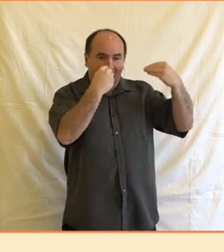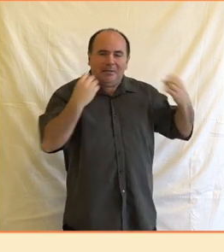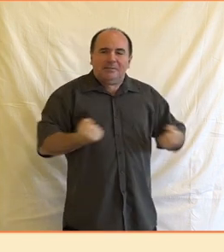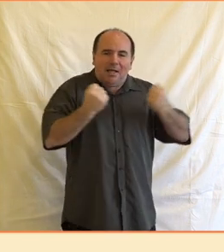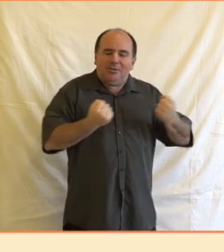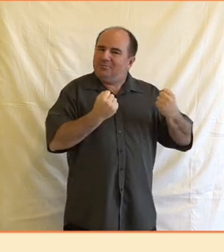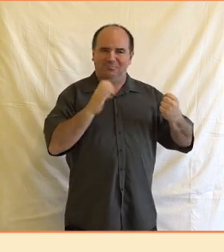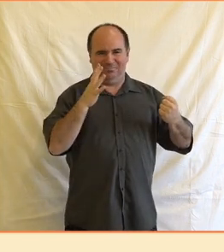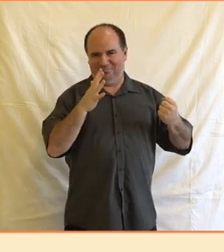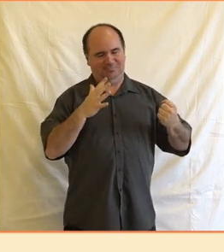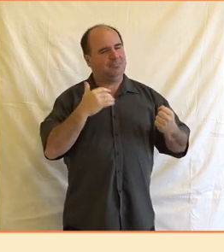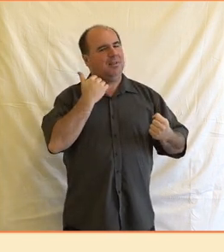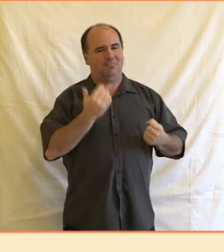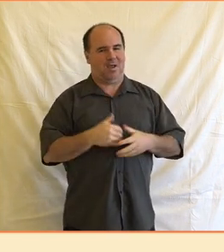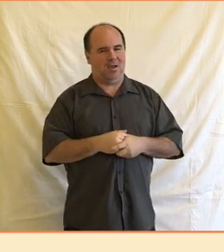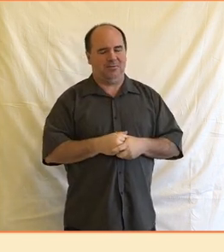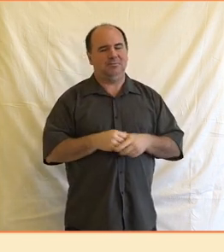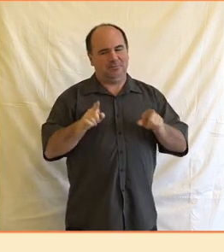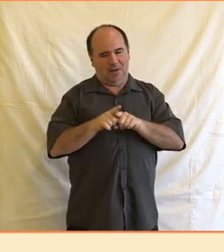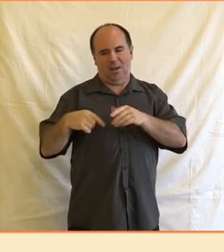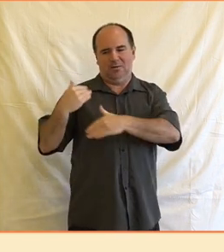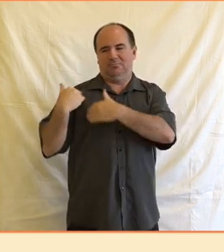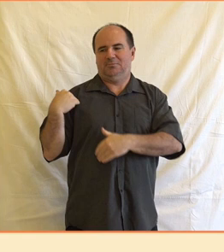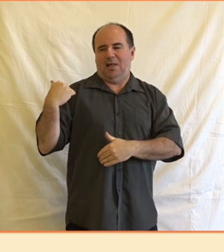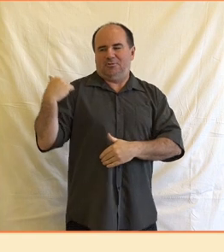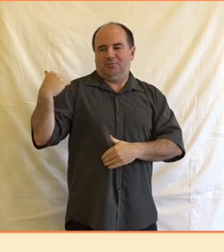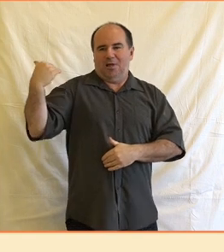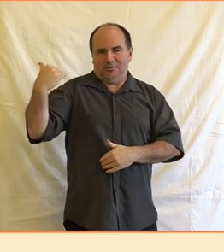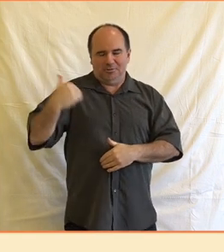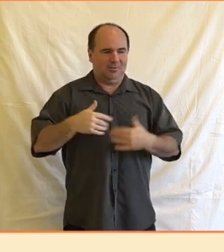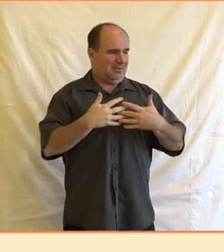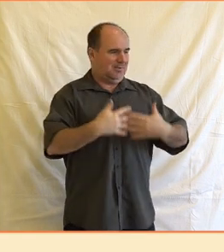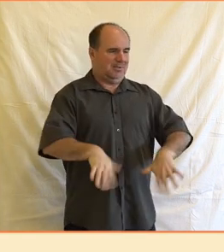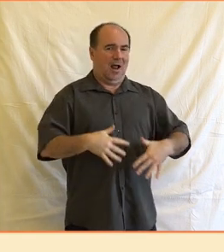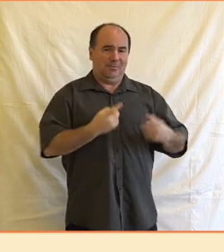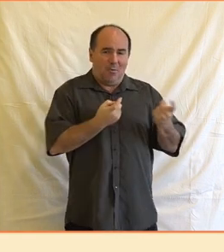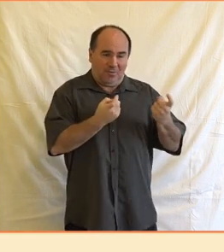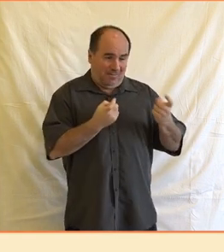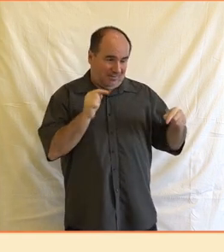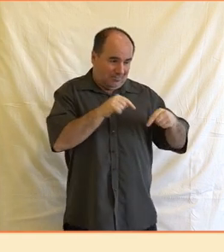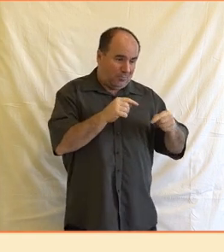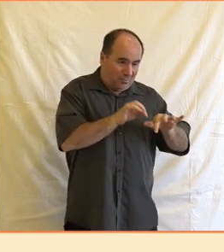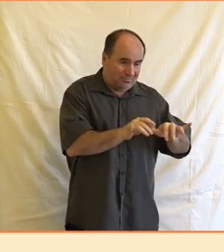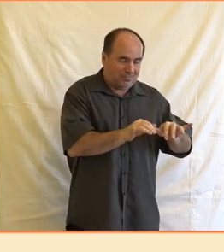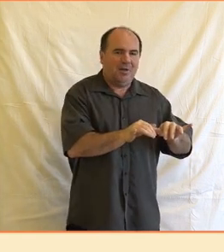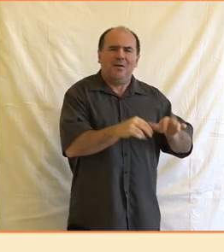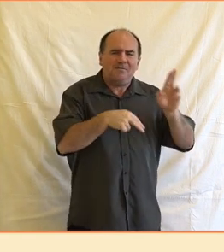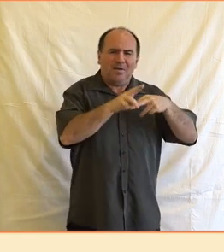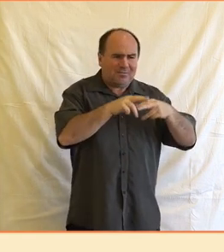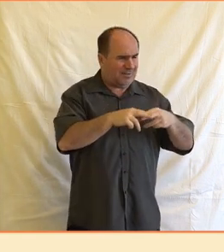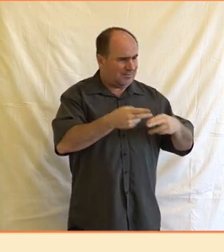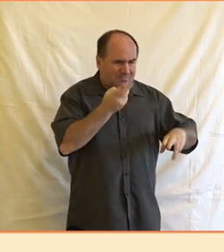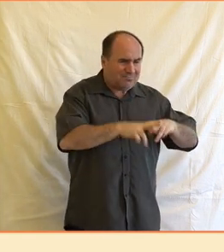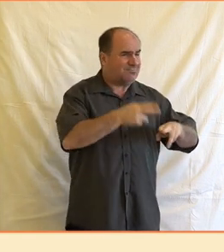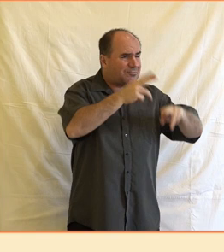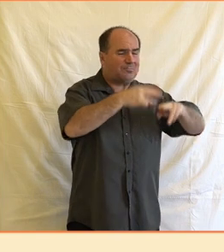těmi digitálními technologiemi pracovat. Naopak vlastně proces digitalizace zvyšuje nároky na používání